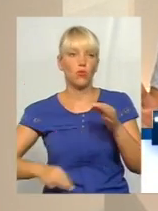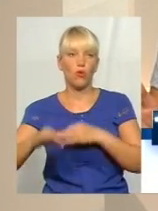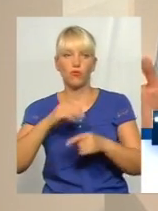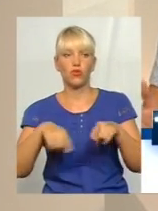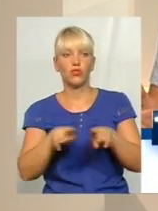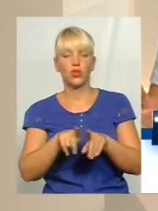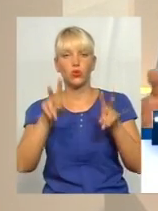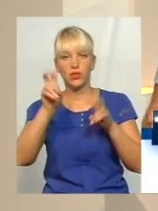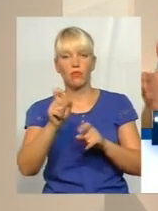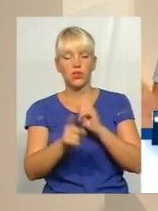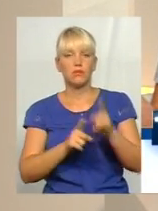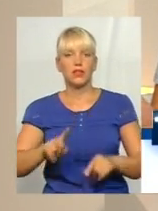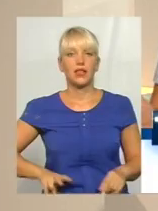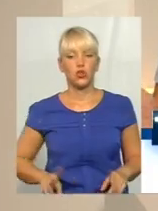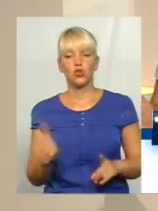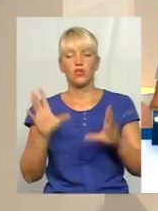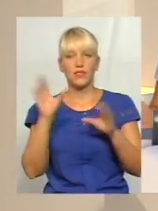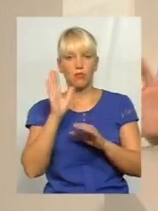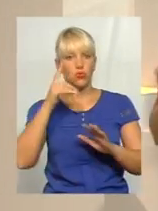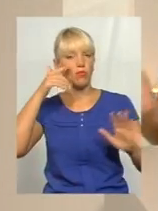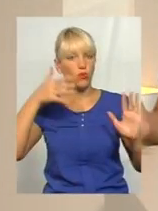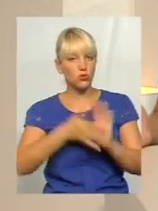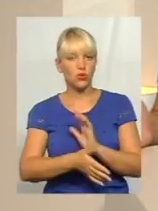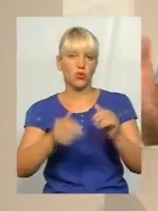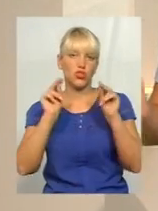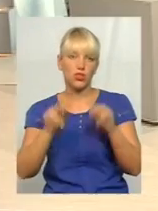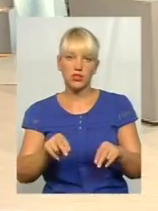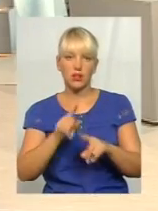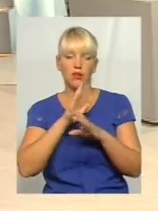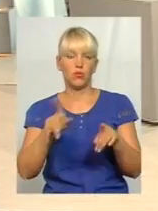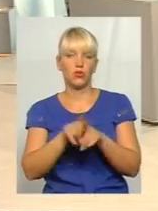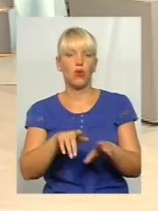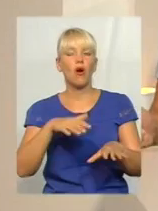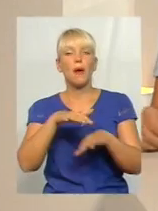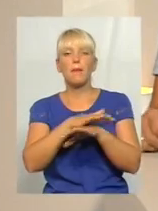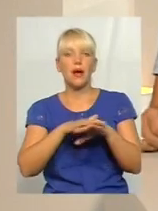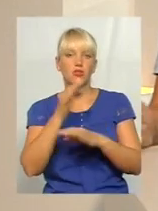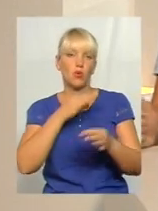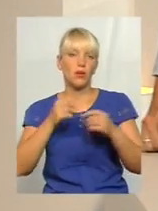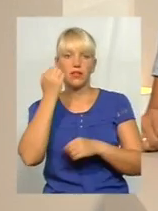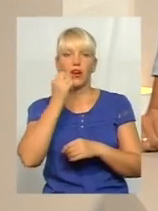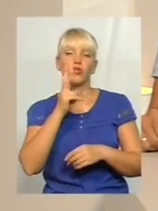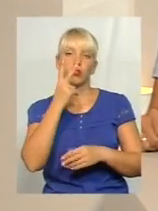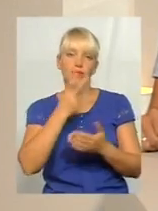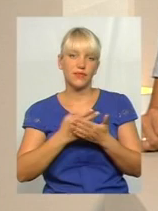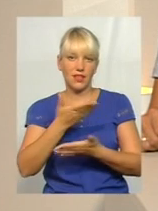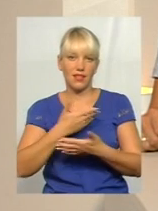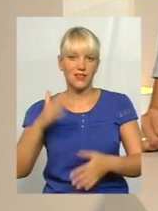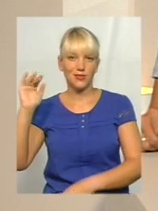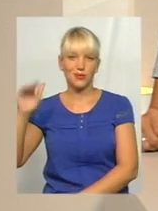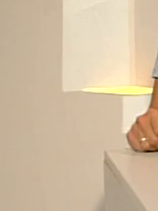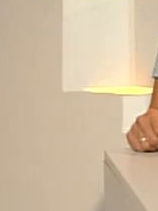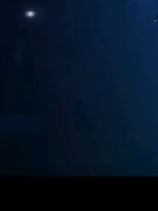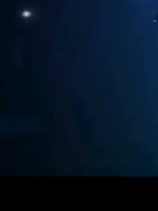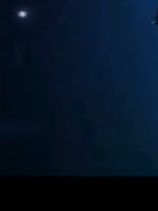таку тему зміни директорів що все буде прозоро все Чесно Ну не знаю не буде такого масового обговорення Дякую всім Хто дивився нас до зустрічі